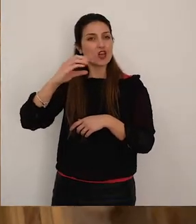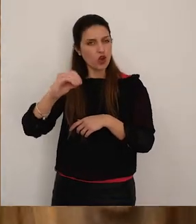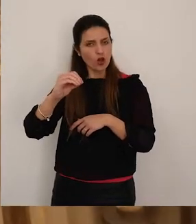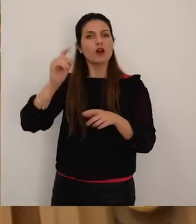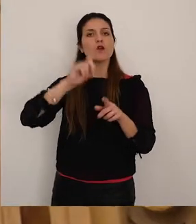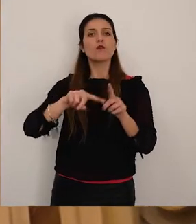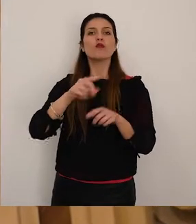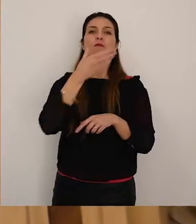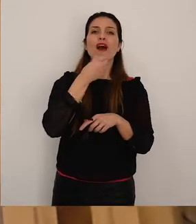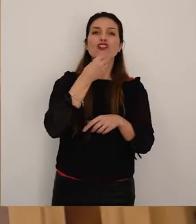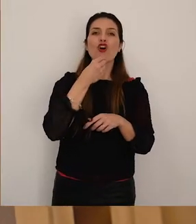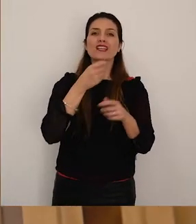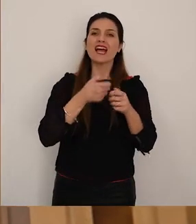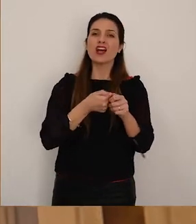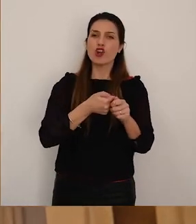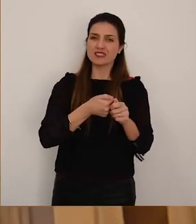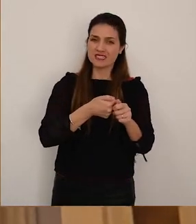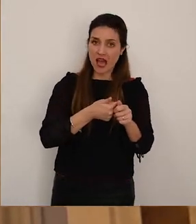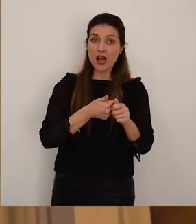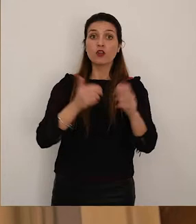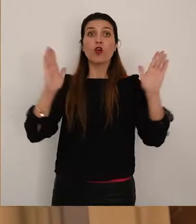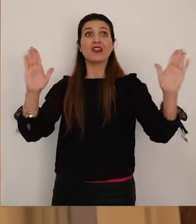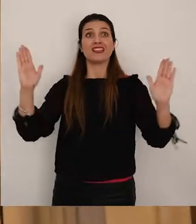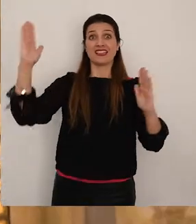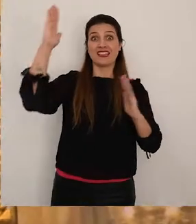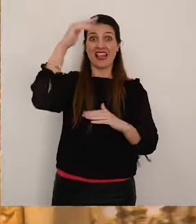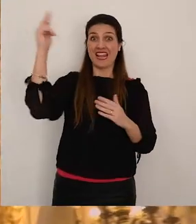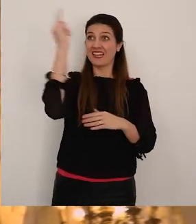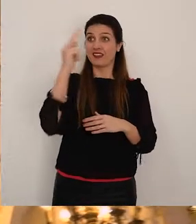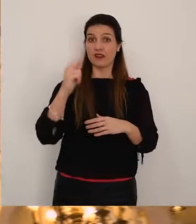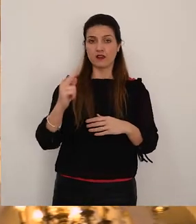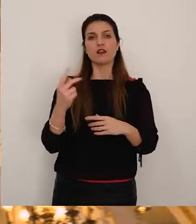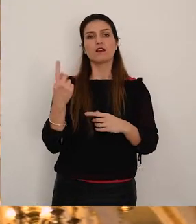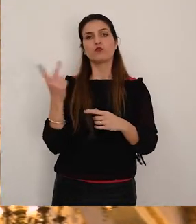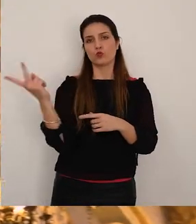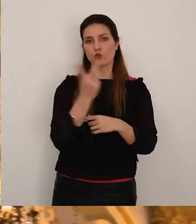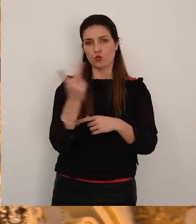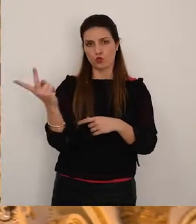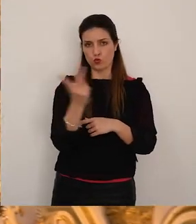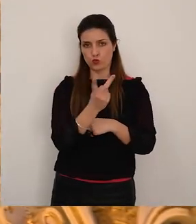ai quali sono dedicate due grandi tele.